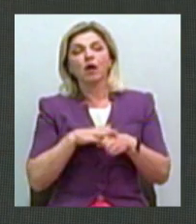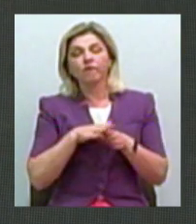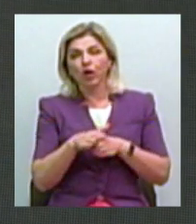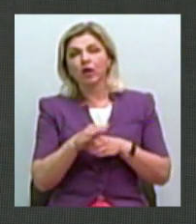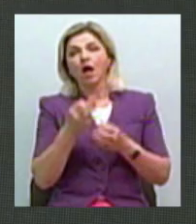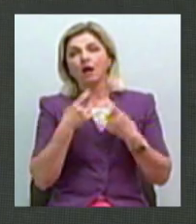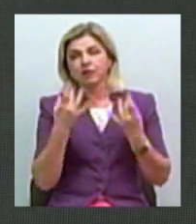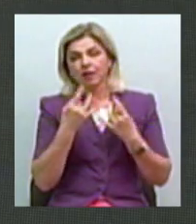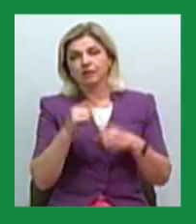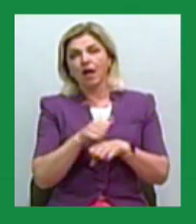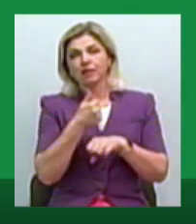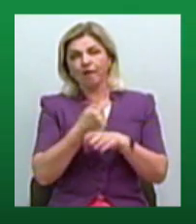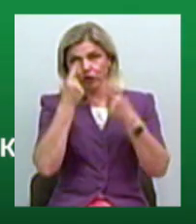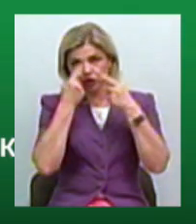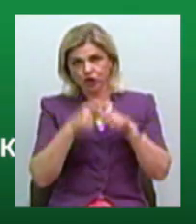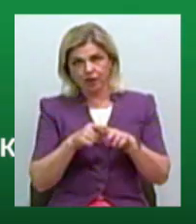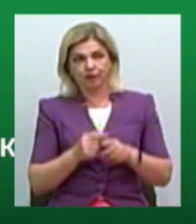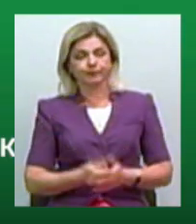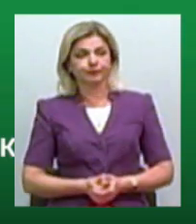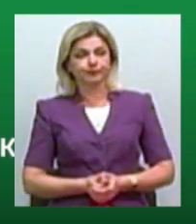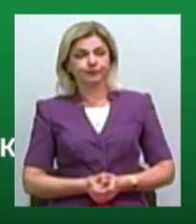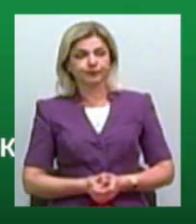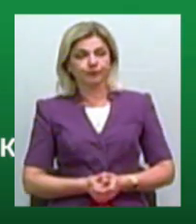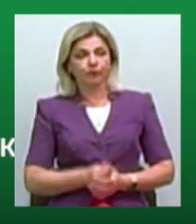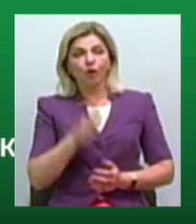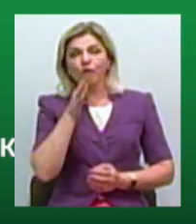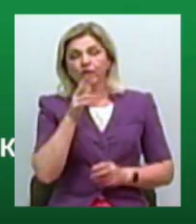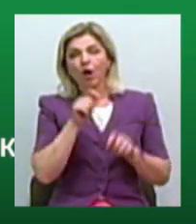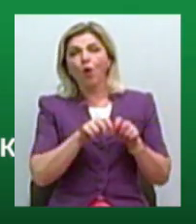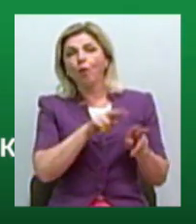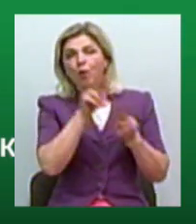інженер відділення ПАТ «Миколаївгаз» Вадим Чебан.